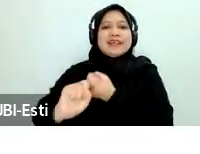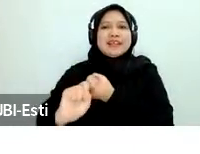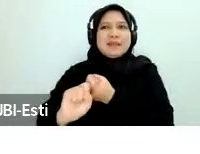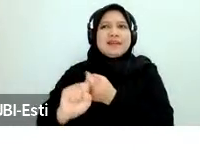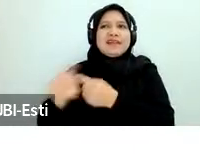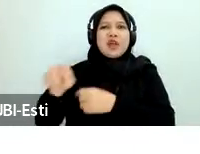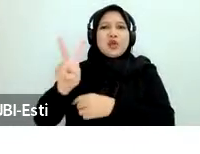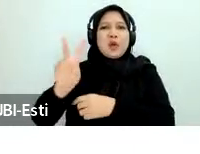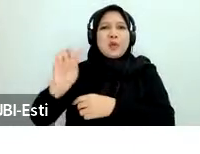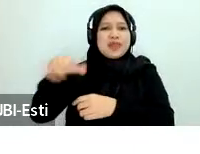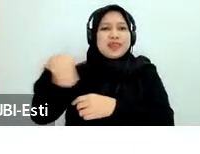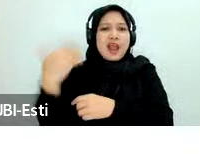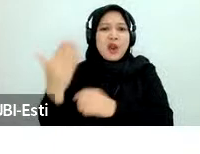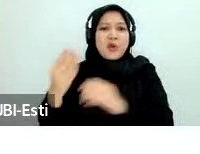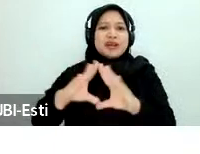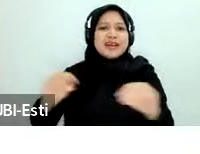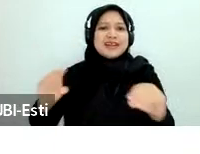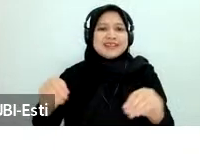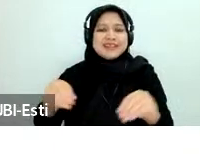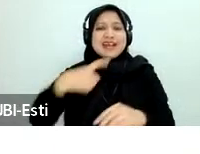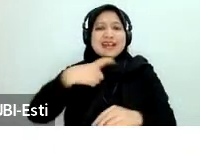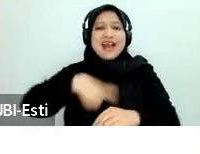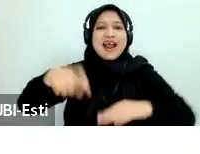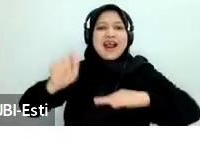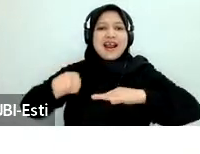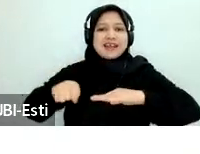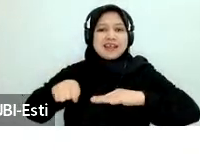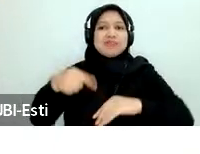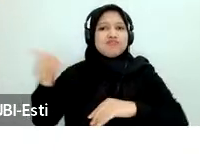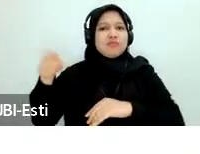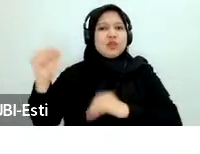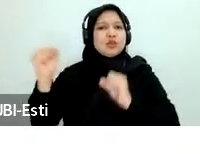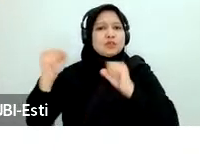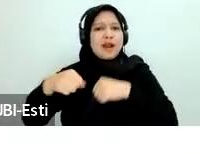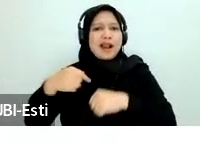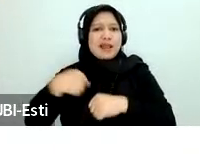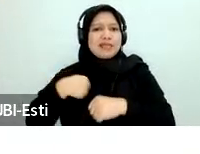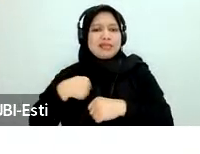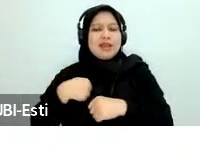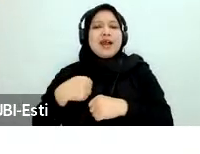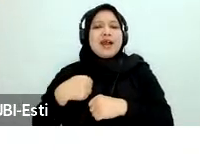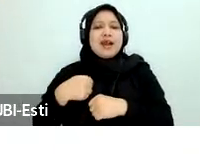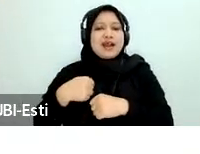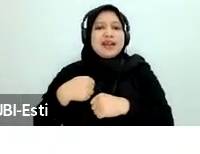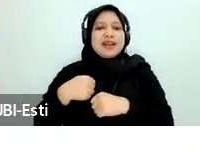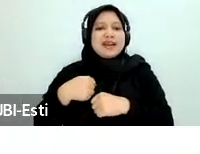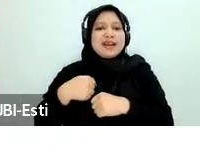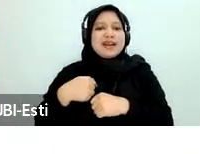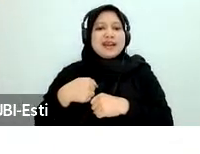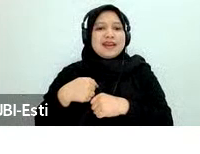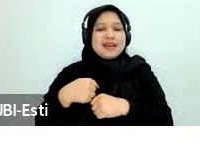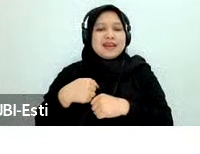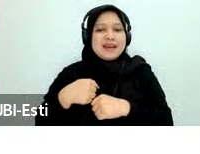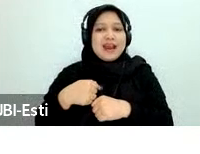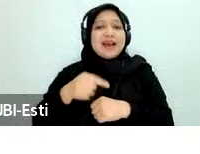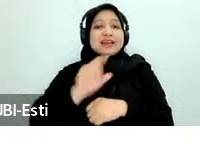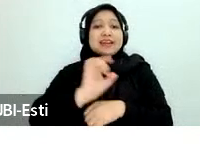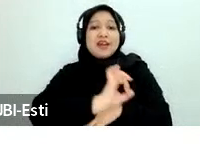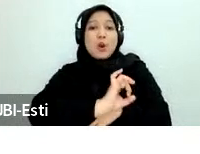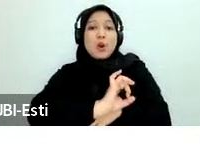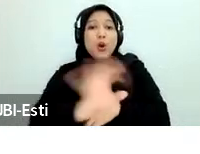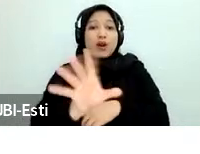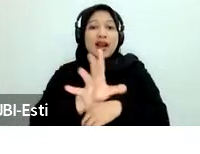20 tahun jadi Hakim dia pun sepakat dengan saya menunjukkan suatu hal artinya mendudukkan orang lain itu melakukan